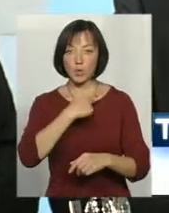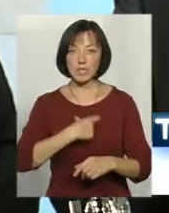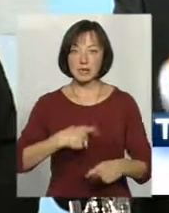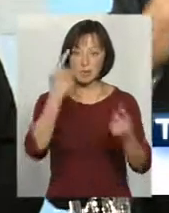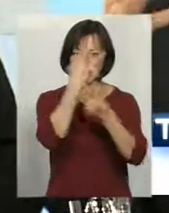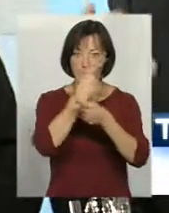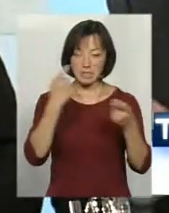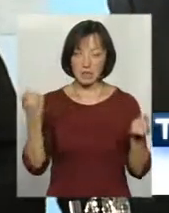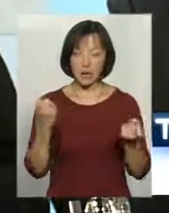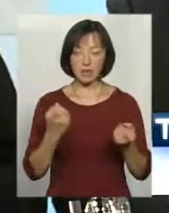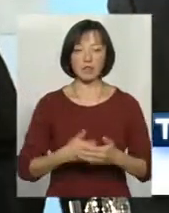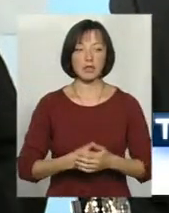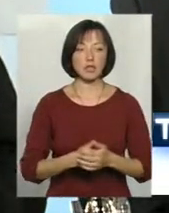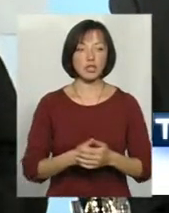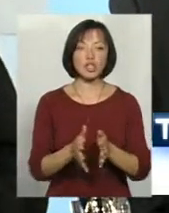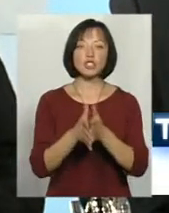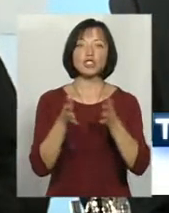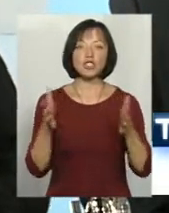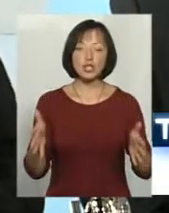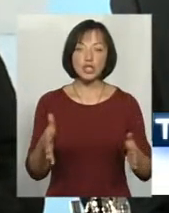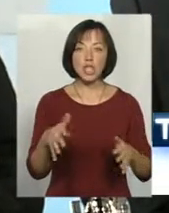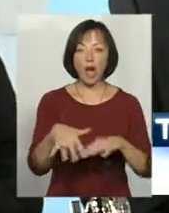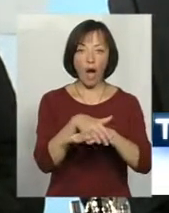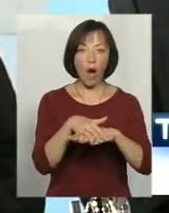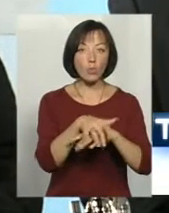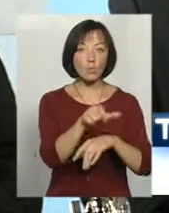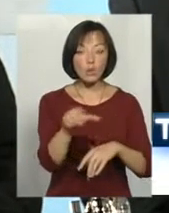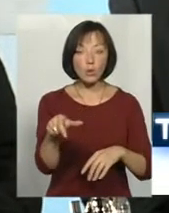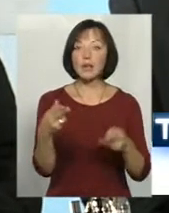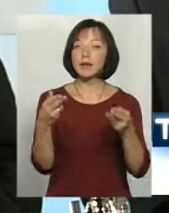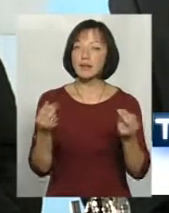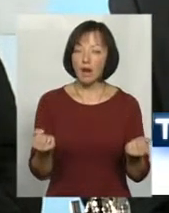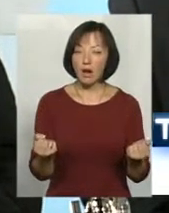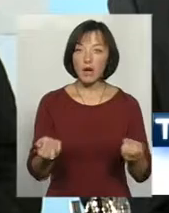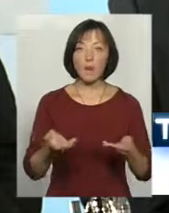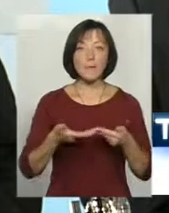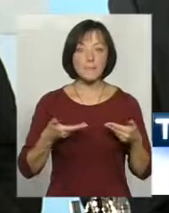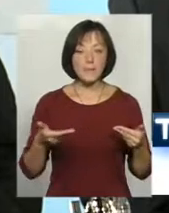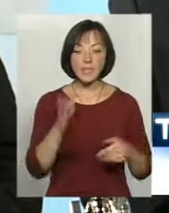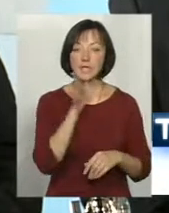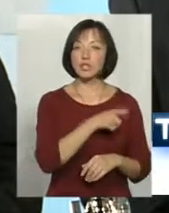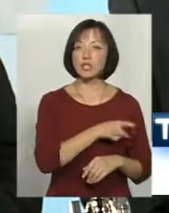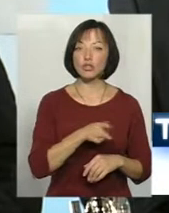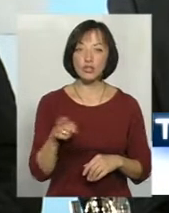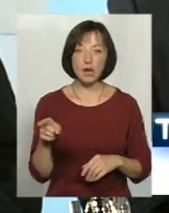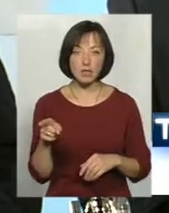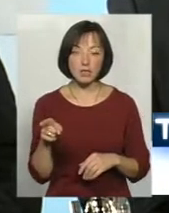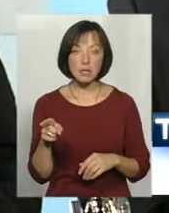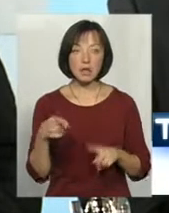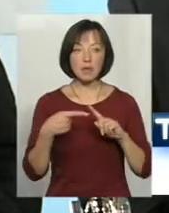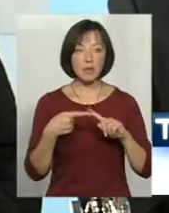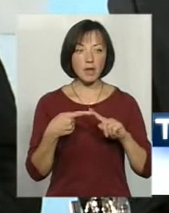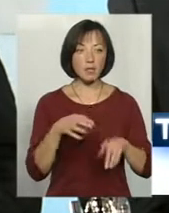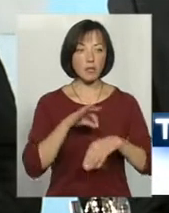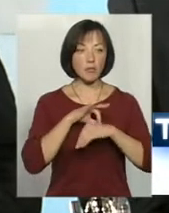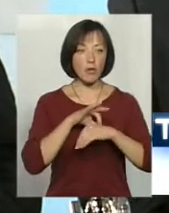сказати, скажімо так, ширшій аудиторії. Так, ми за цей час, перше, ми